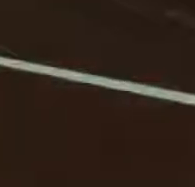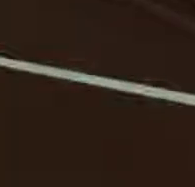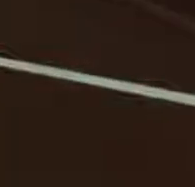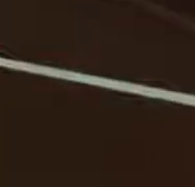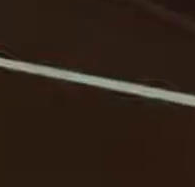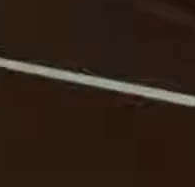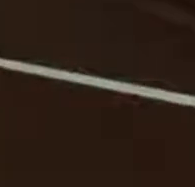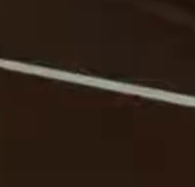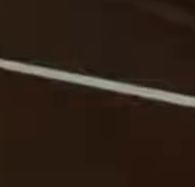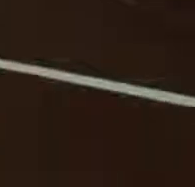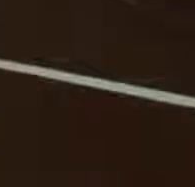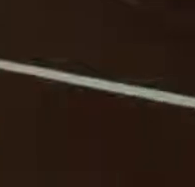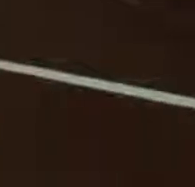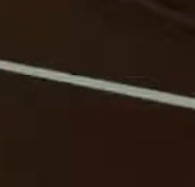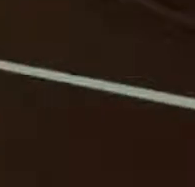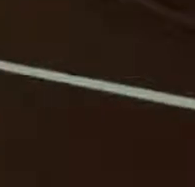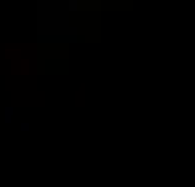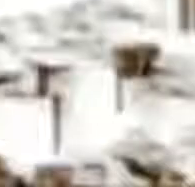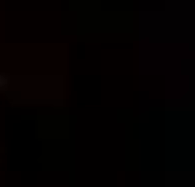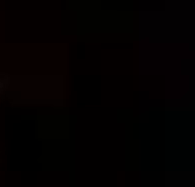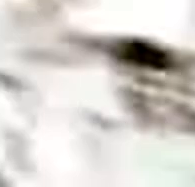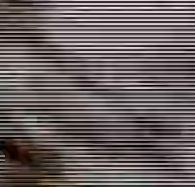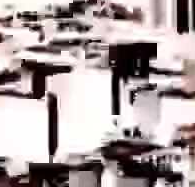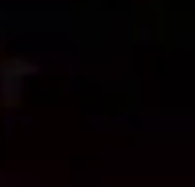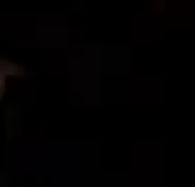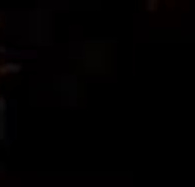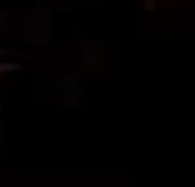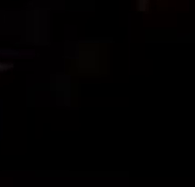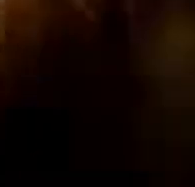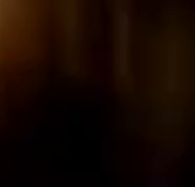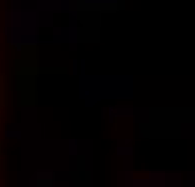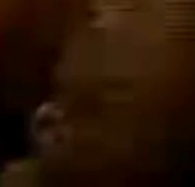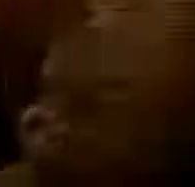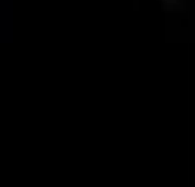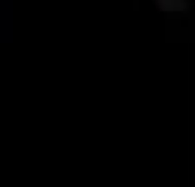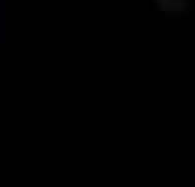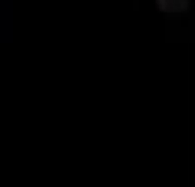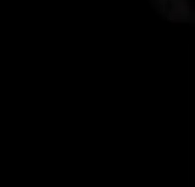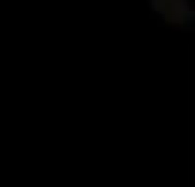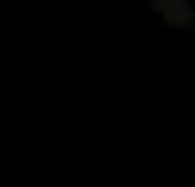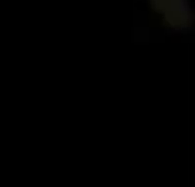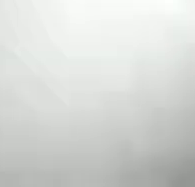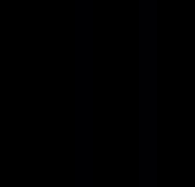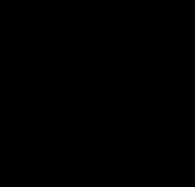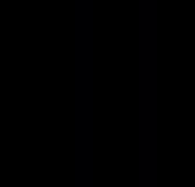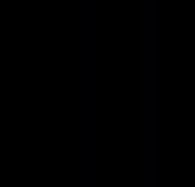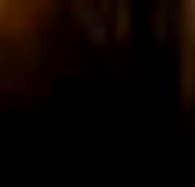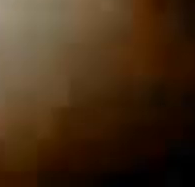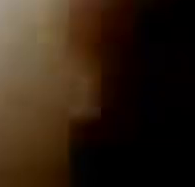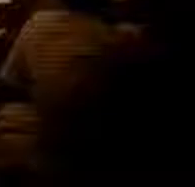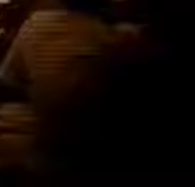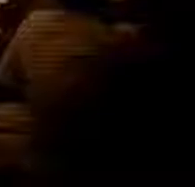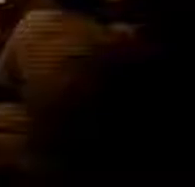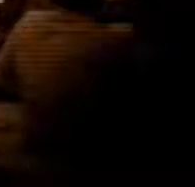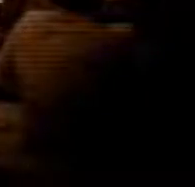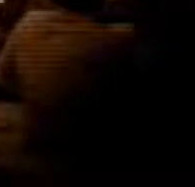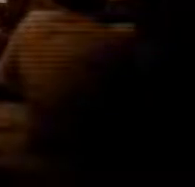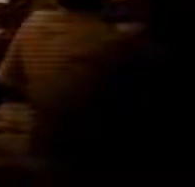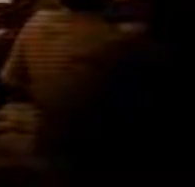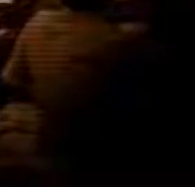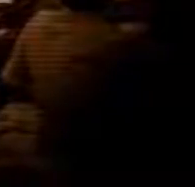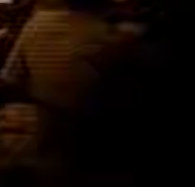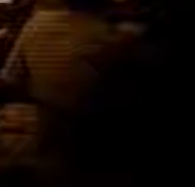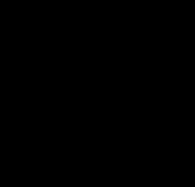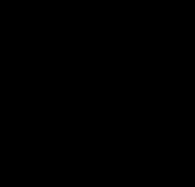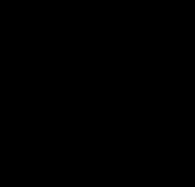walitamani kuwa nyumbani, nchi ya ahadi. Tazama sasa, majanga ya asili,